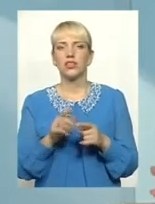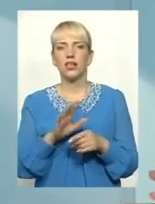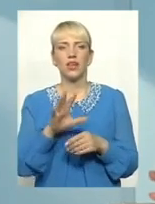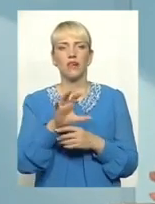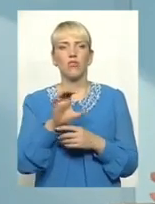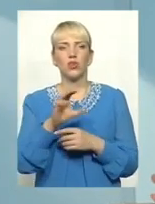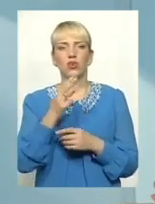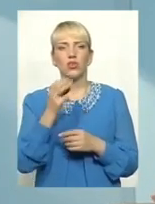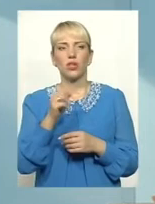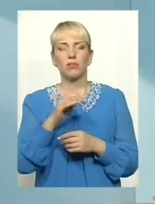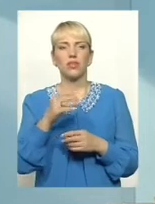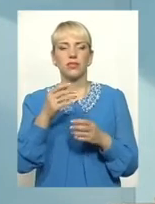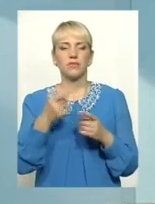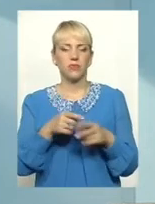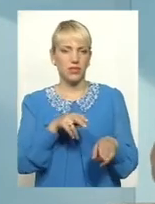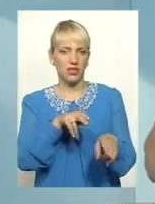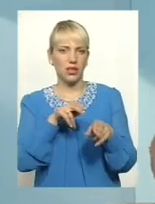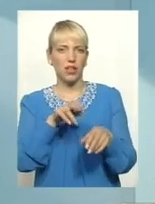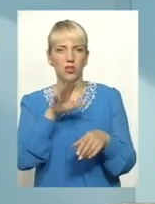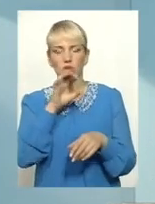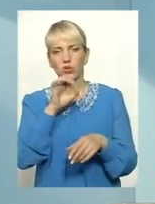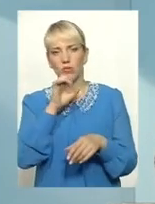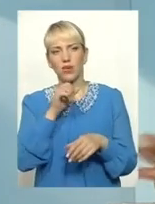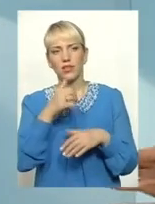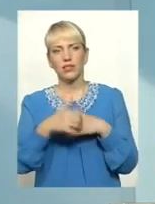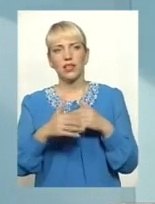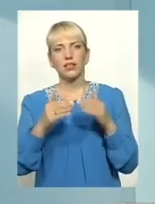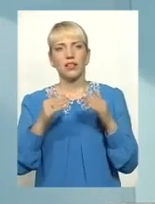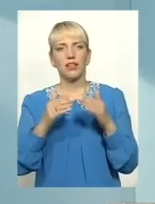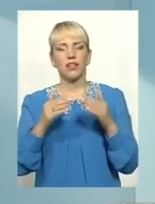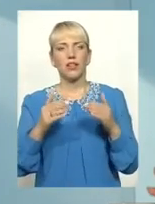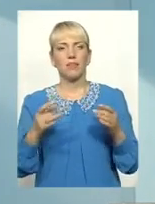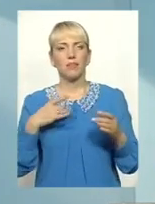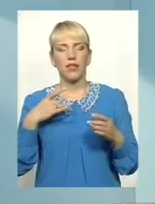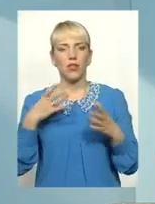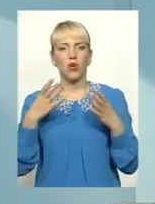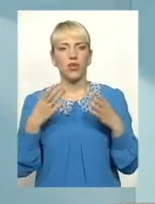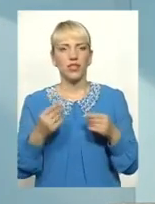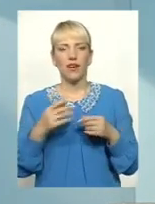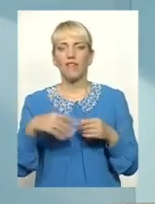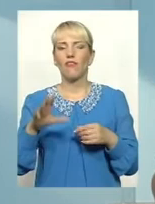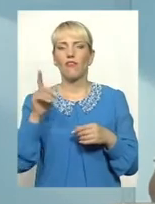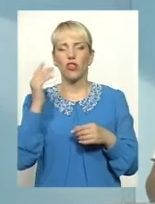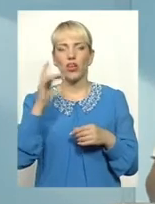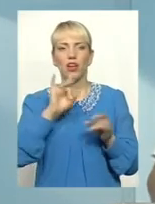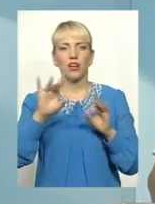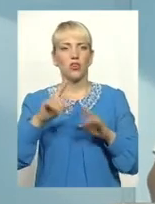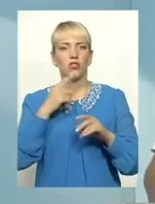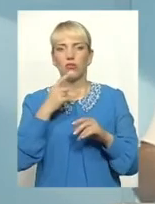Сафарі на собак серед біла дня. Причому скрізь говорять, що вони не вбивають, що вони, значить, не це. Але вибачте, якщо